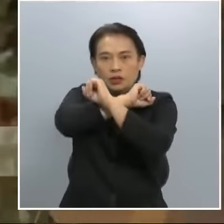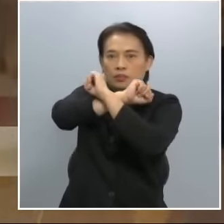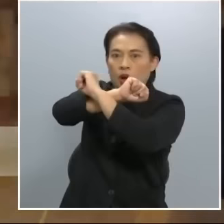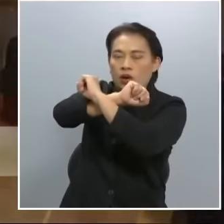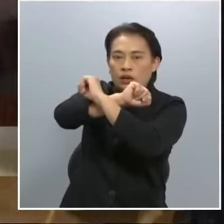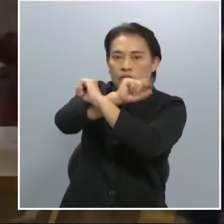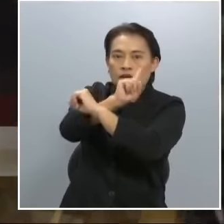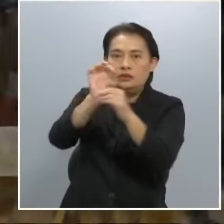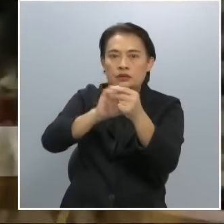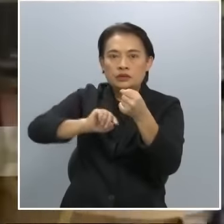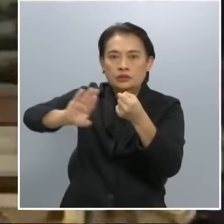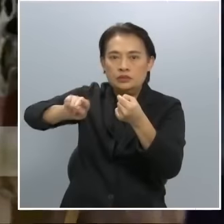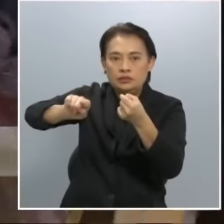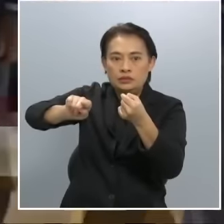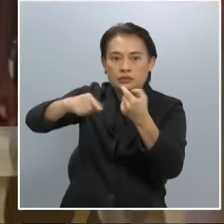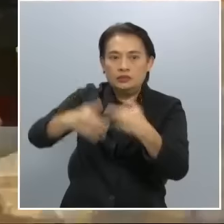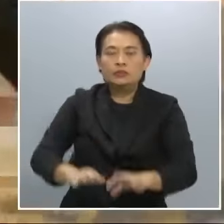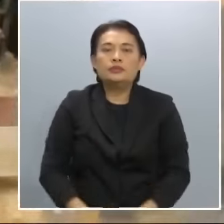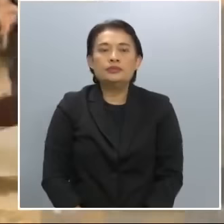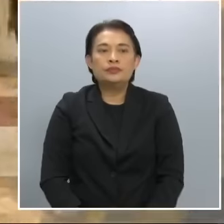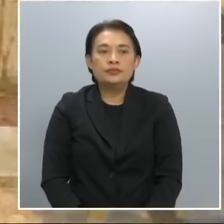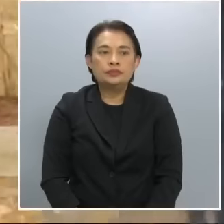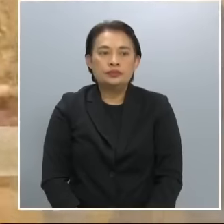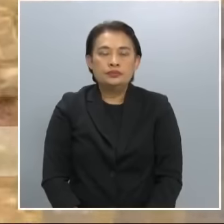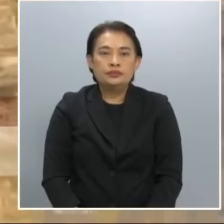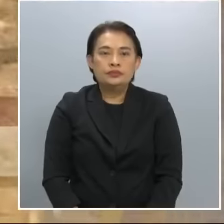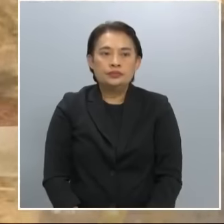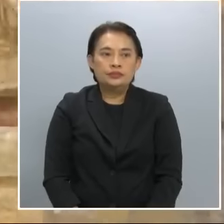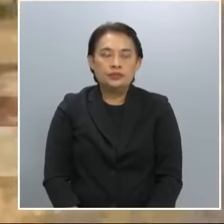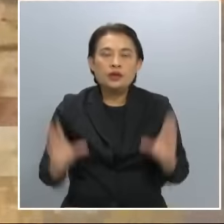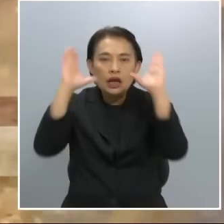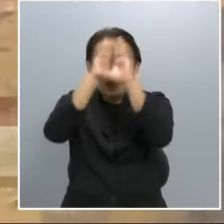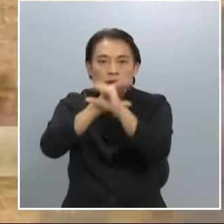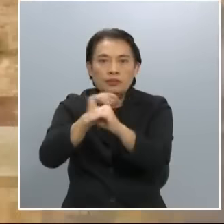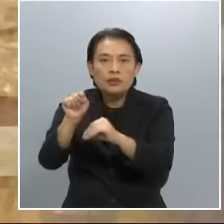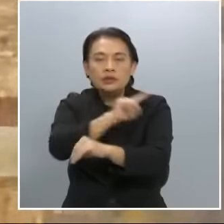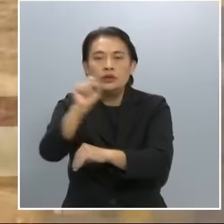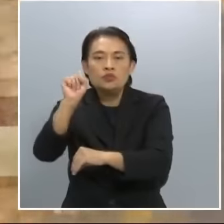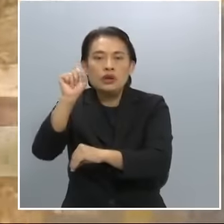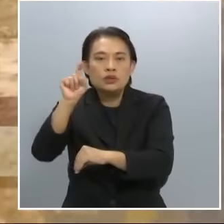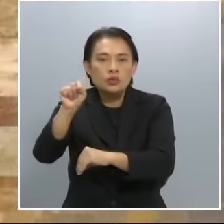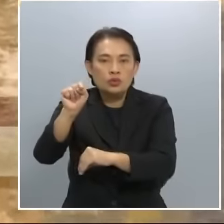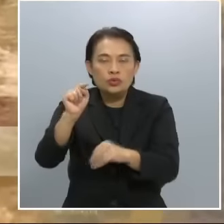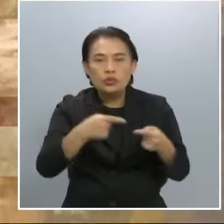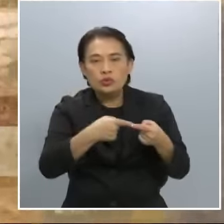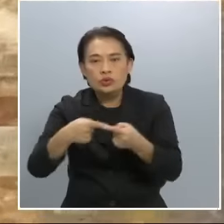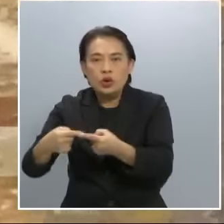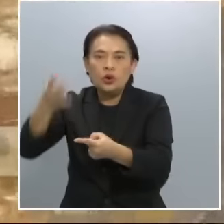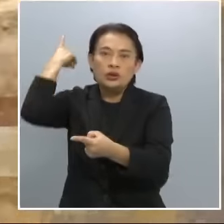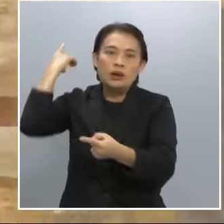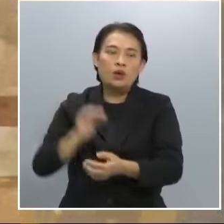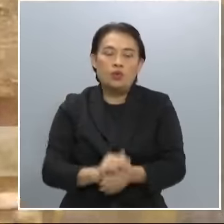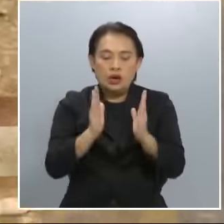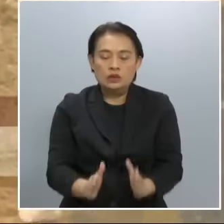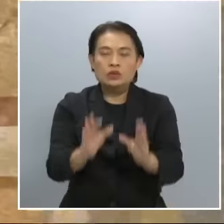แดน เหตุการณ์โจมตีที่เกิดขึ้นตั้งแต่คืนวันศุกร์ต่อเนื่องเมื่อวานนี้มีรายงานว่าบุคคลสำคัญ